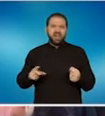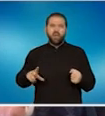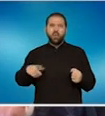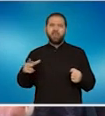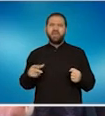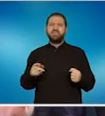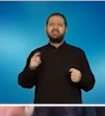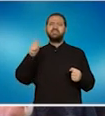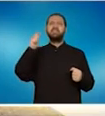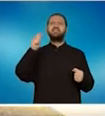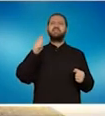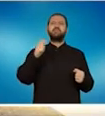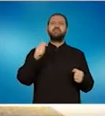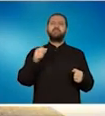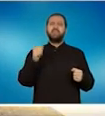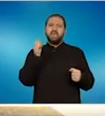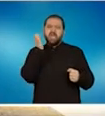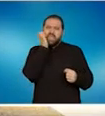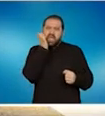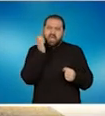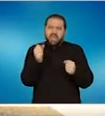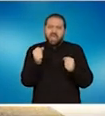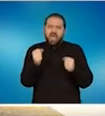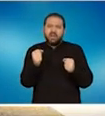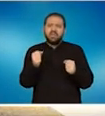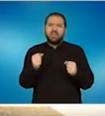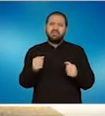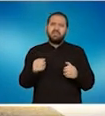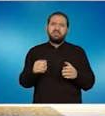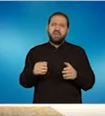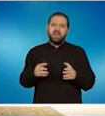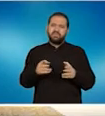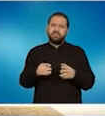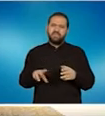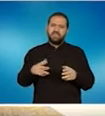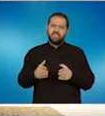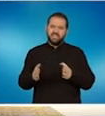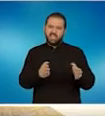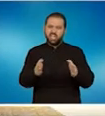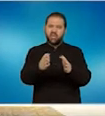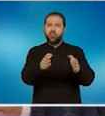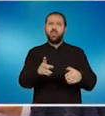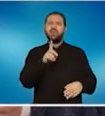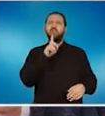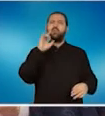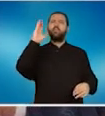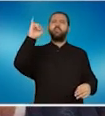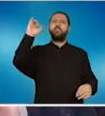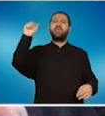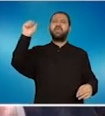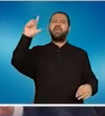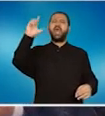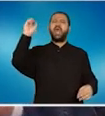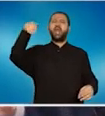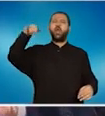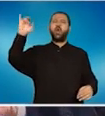începe toamna. Pe lângă Poenarii Burchii trece Ialomița, sapă tot timpul, sapă în malurile acelea. Totul se